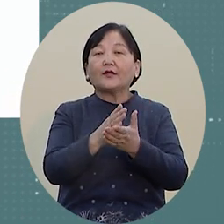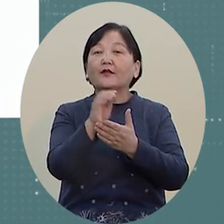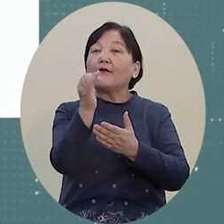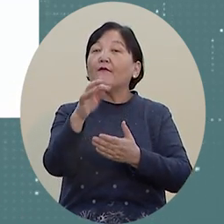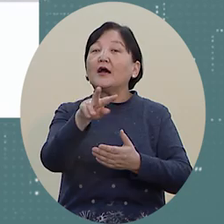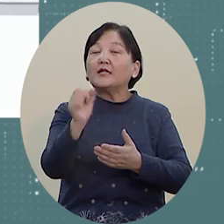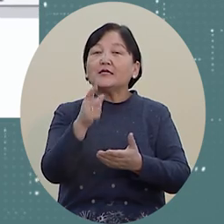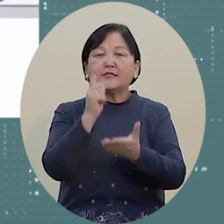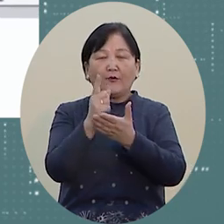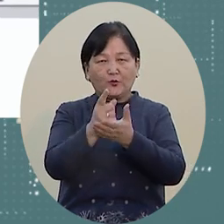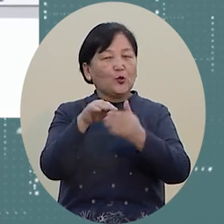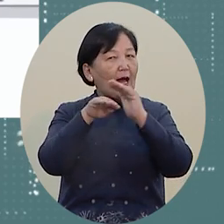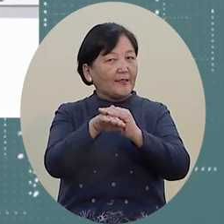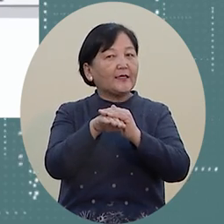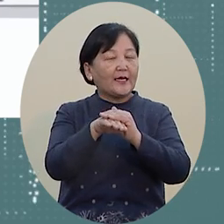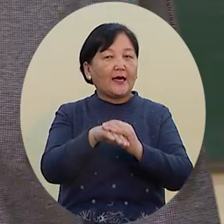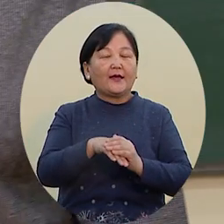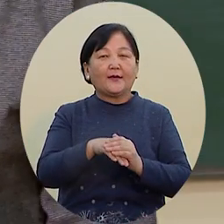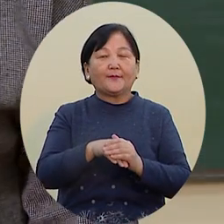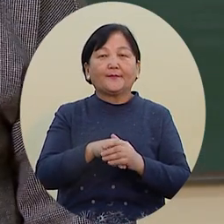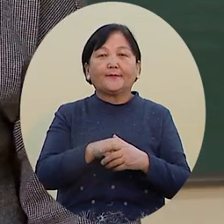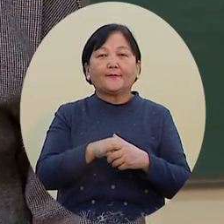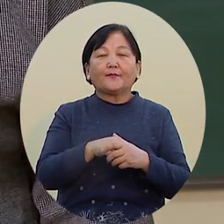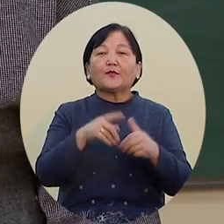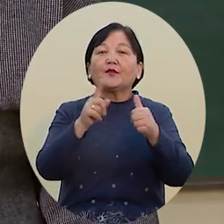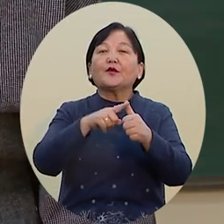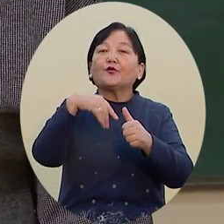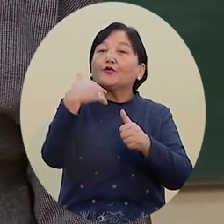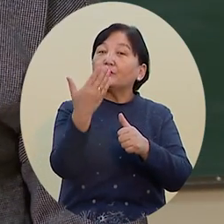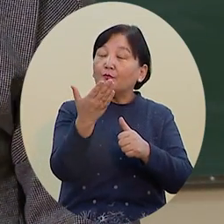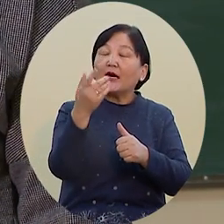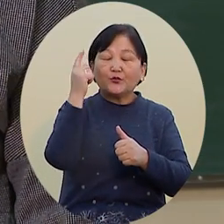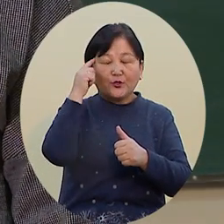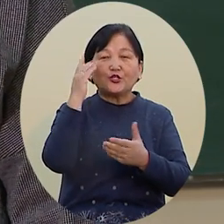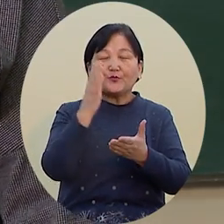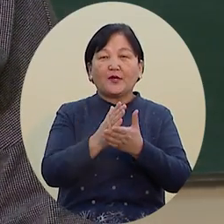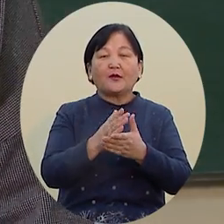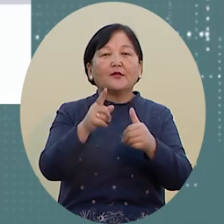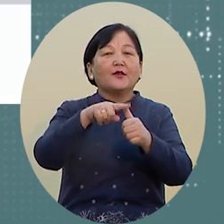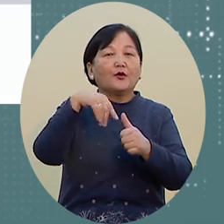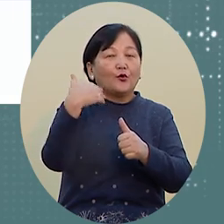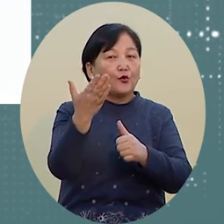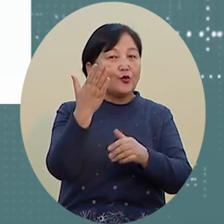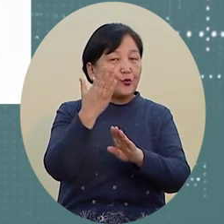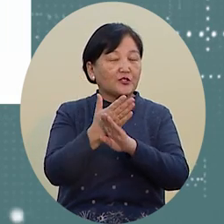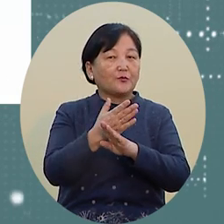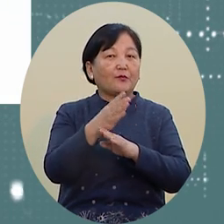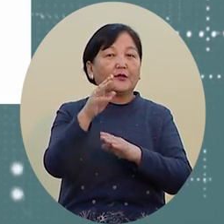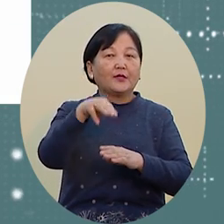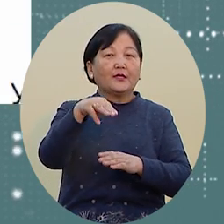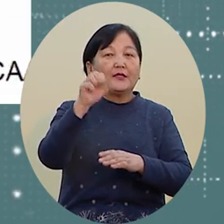хүүхдүүдээ. За ингээд файлаа хадгалаад нэр өгсөн байх тийм. За нэрөө өгсөн бол